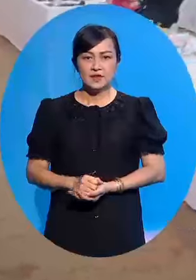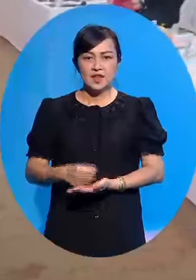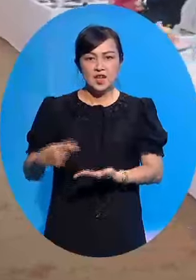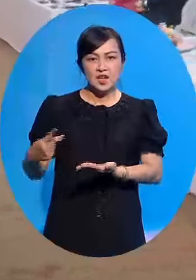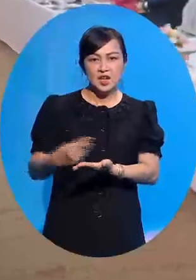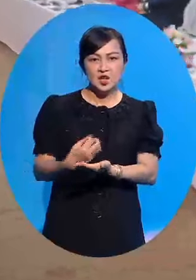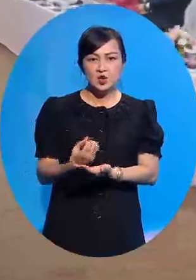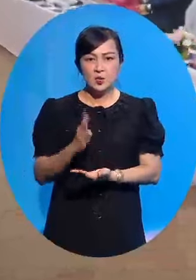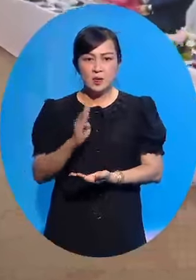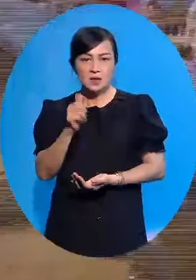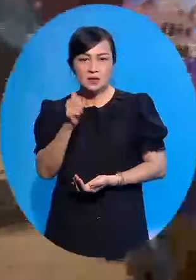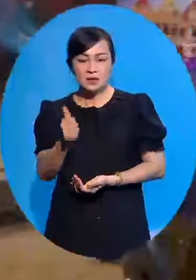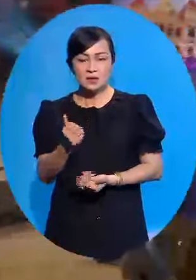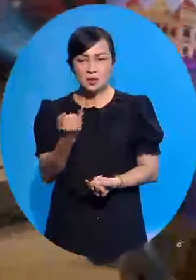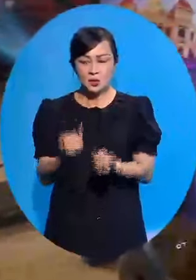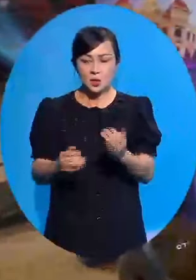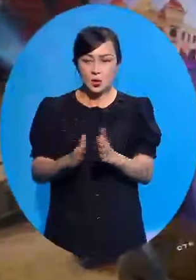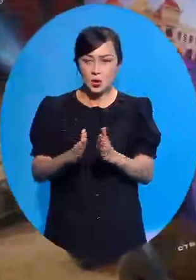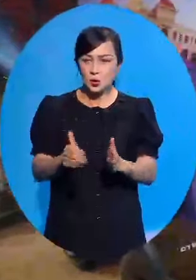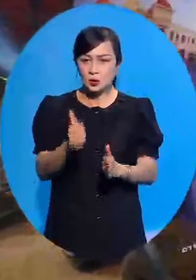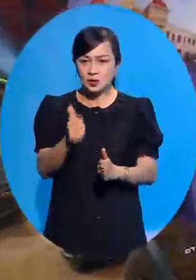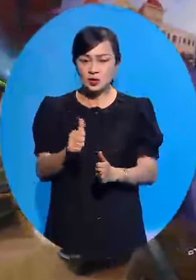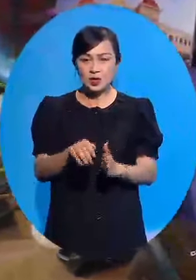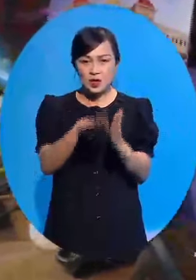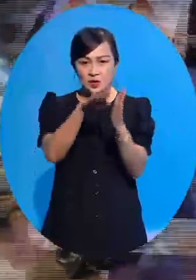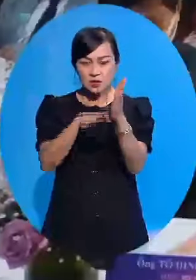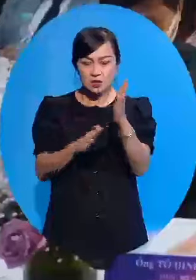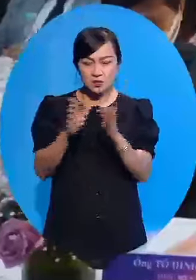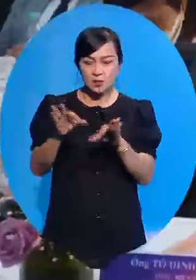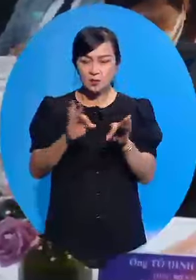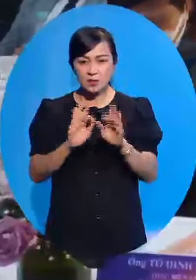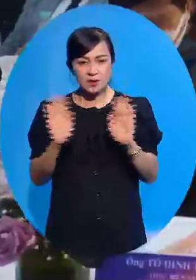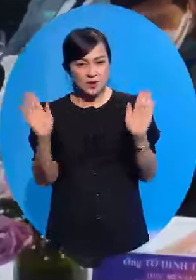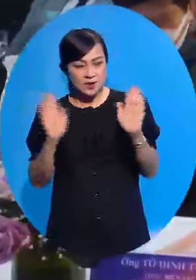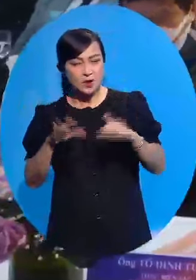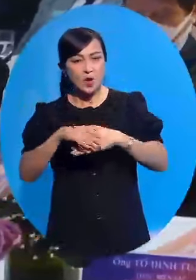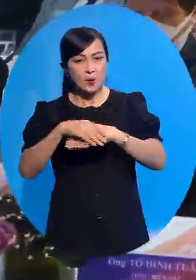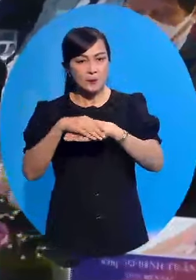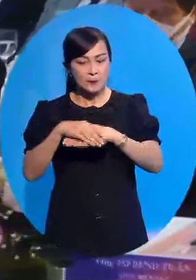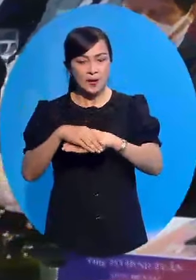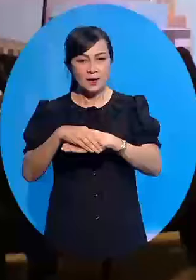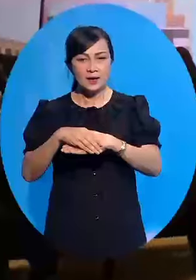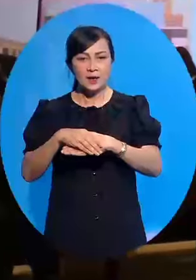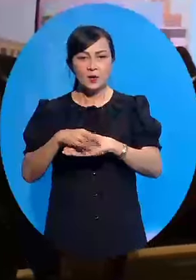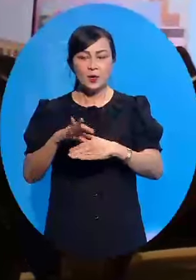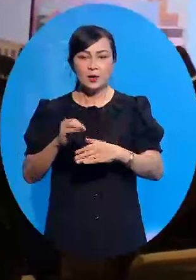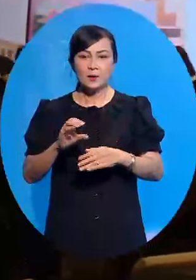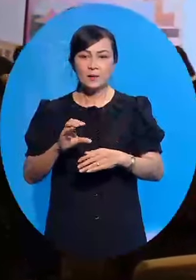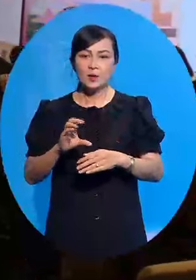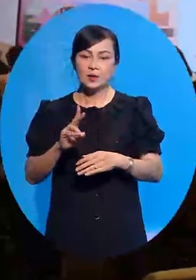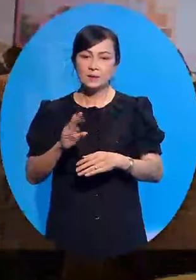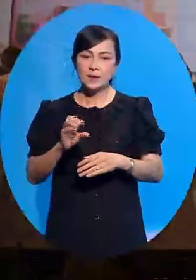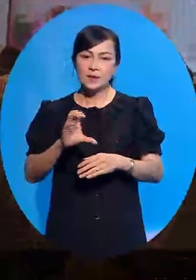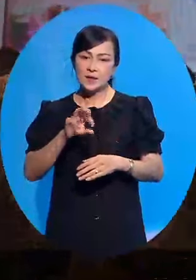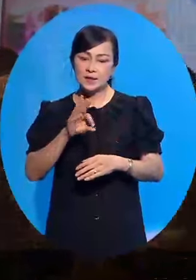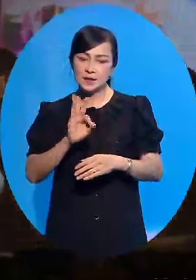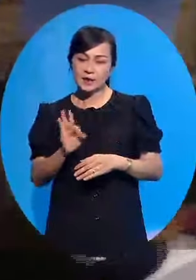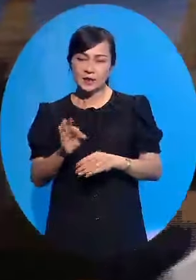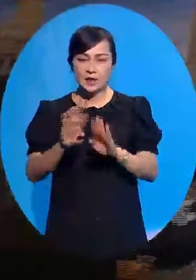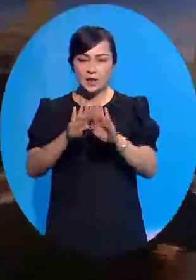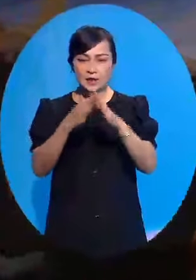Sự kiện nổi bật nhất và được bình chọn nhiều nhất là chương trình Thành phố Hồ Chí Minh chào đón bạn Welcome to Hồ Chí Minh City. Chương trình được triển